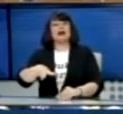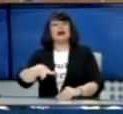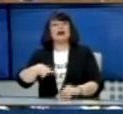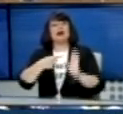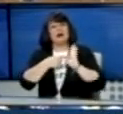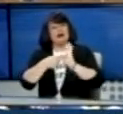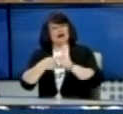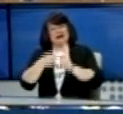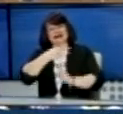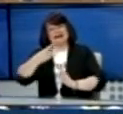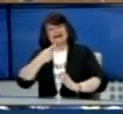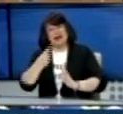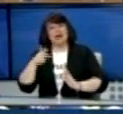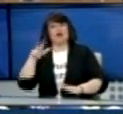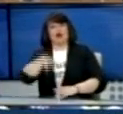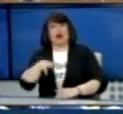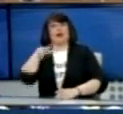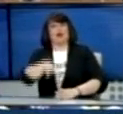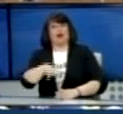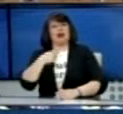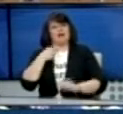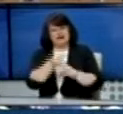έκανα χθες την τέταρτη δόση.